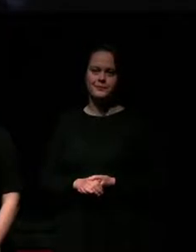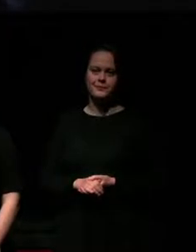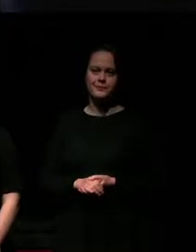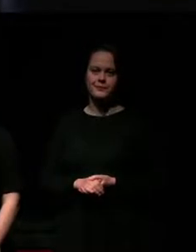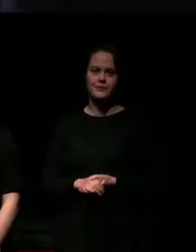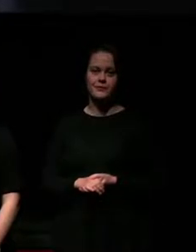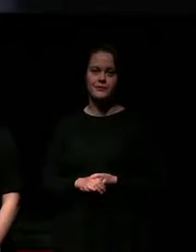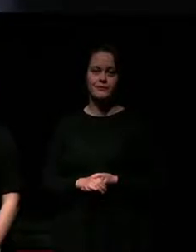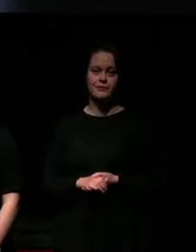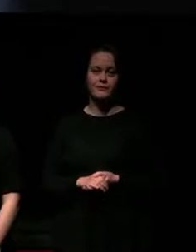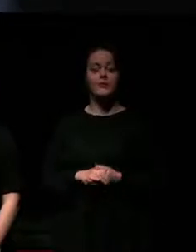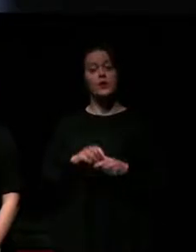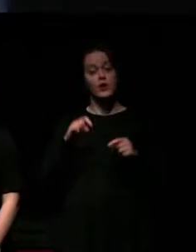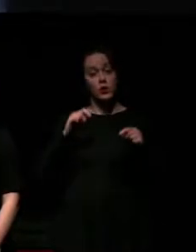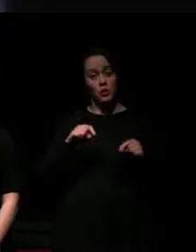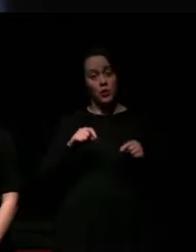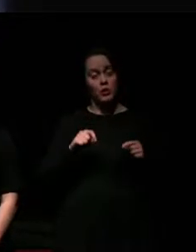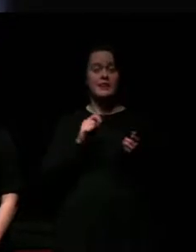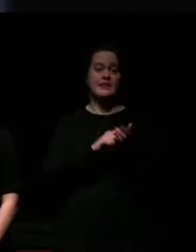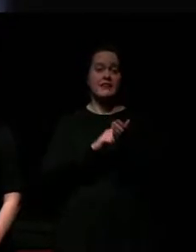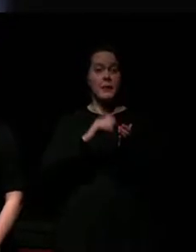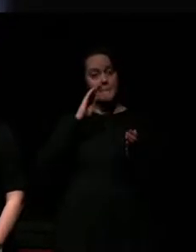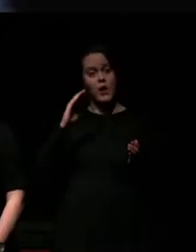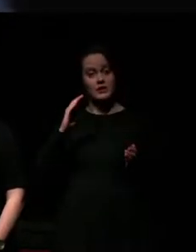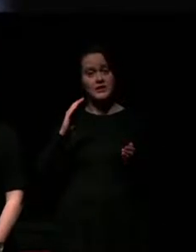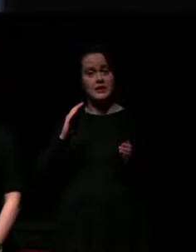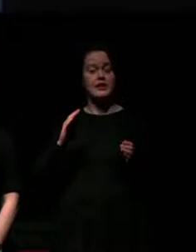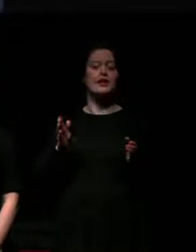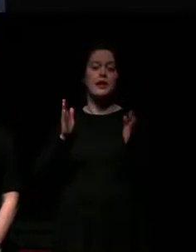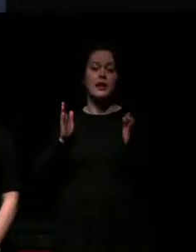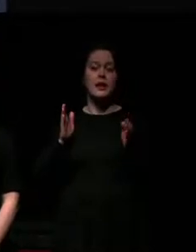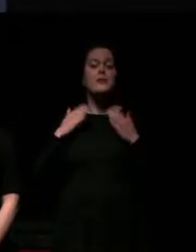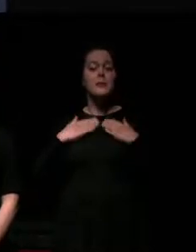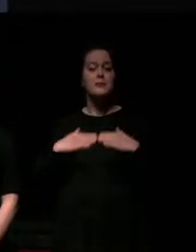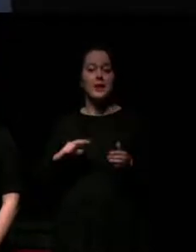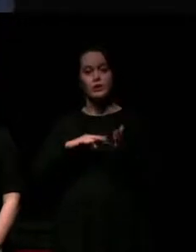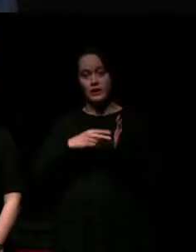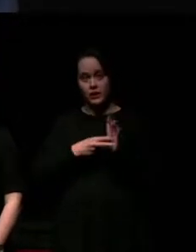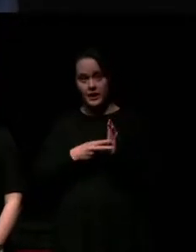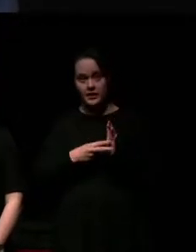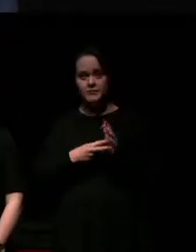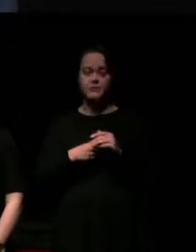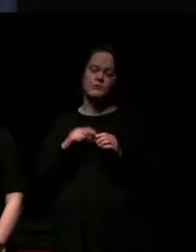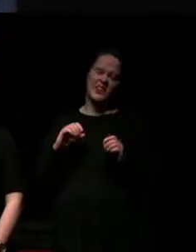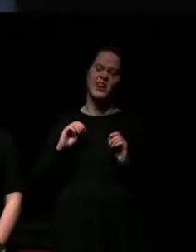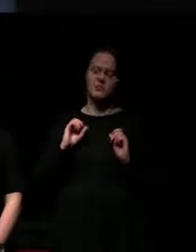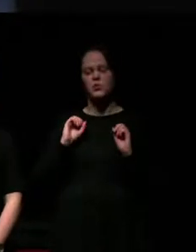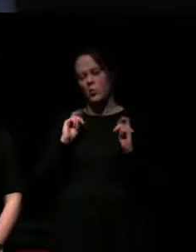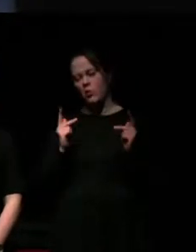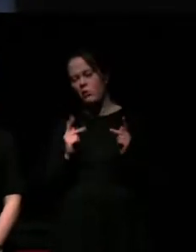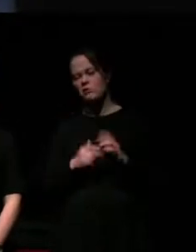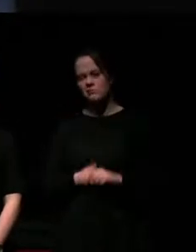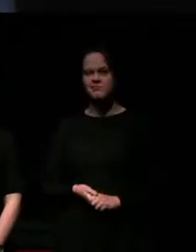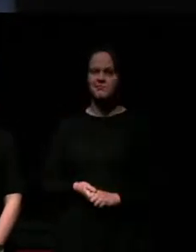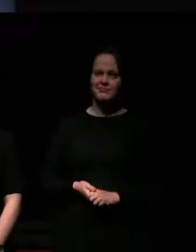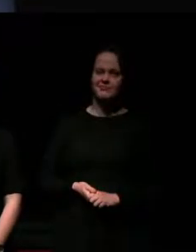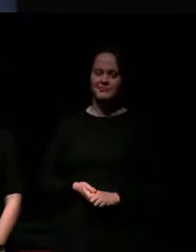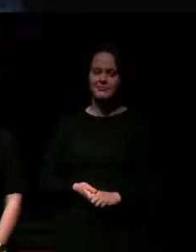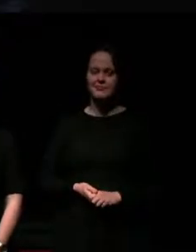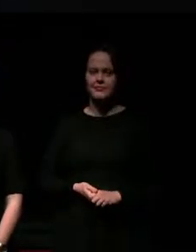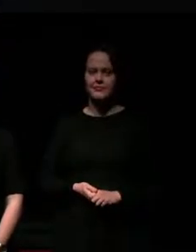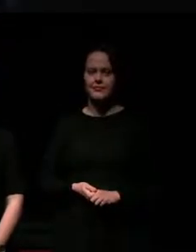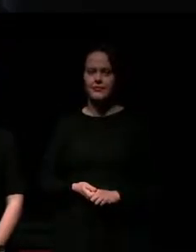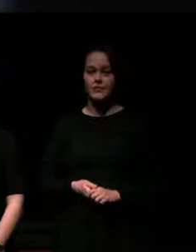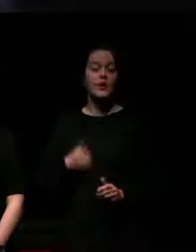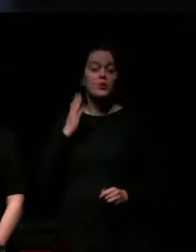For øyeblikket så skriver jeg master I bioteknologi, noe som går uansett. Og så har jeg bodd